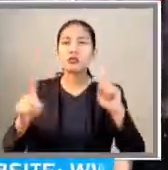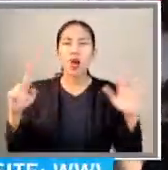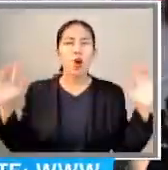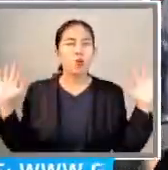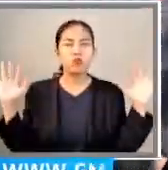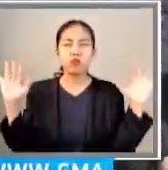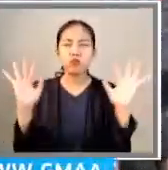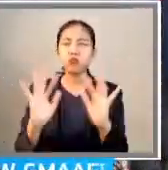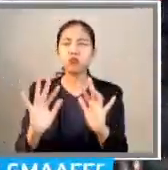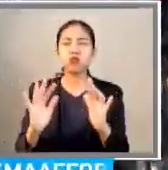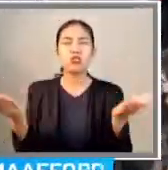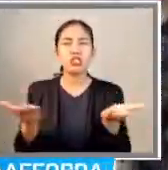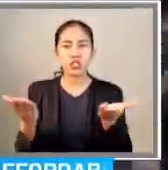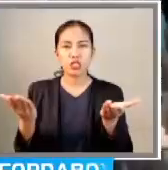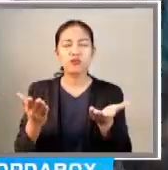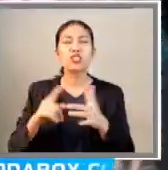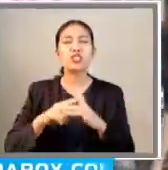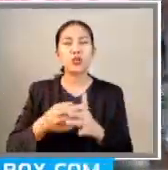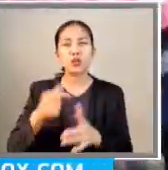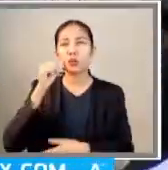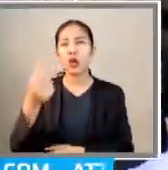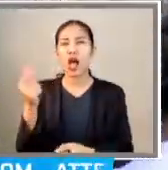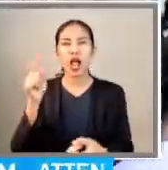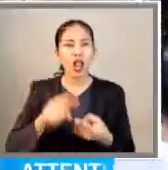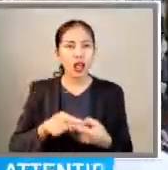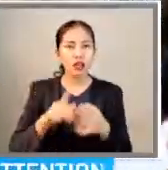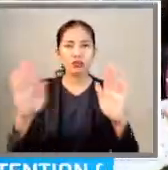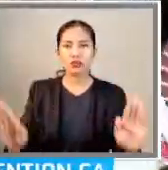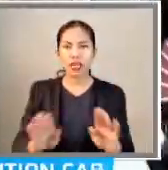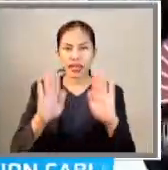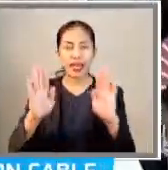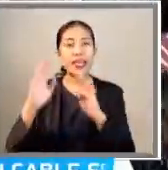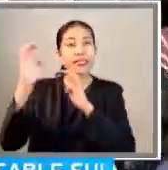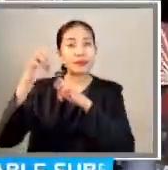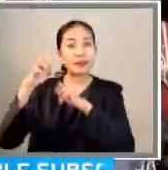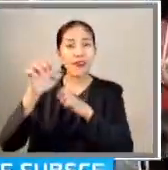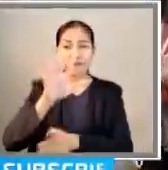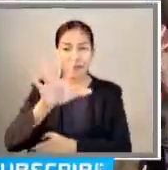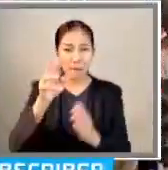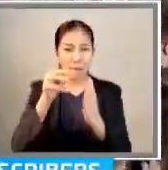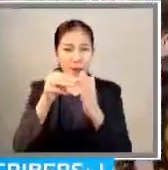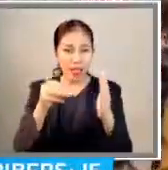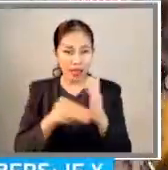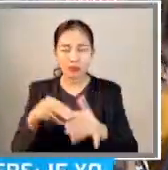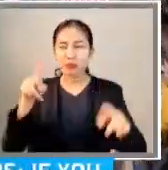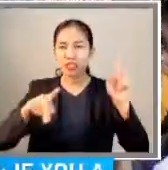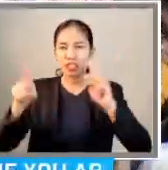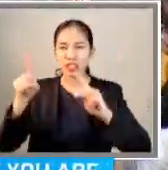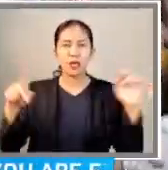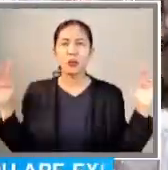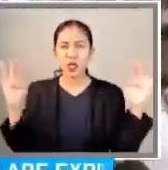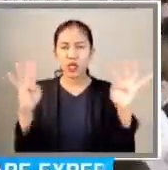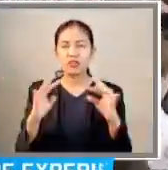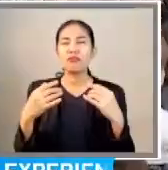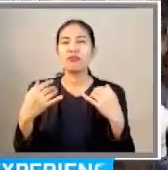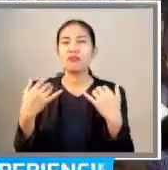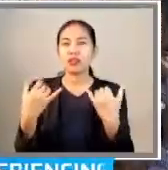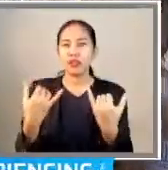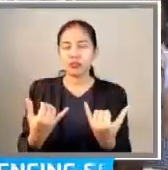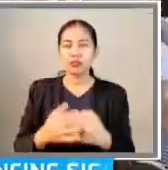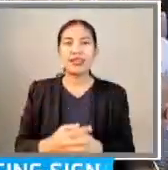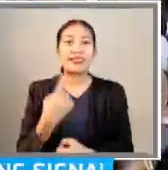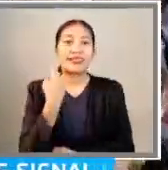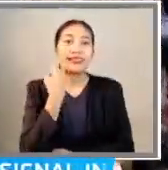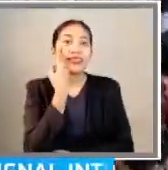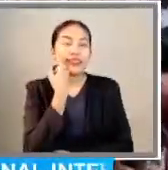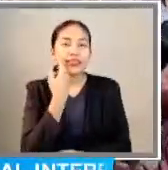mula bukas hanggang Linggo, inaasahang 5 milyong deboto raw ang dadagsa rito. Kaya kanina, paulit-ulit ang paalala ng mga